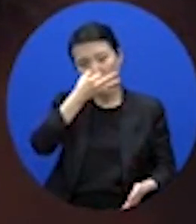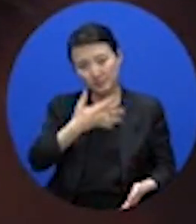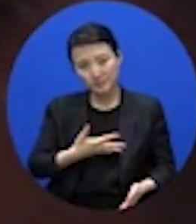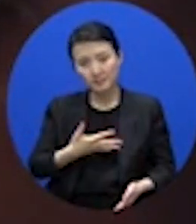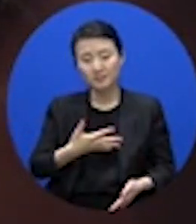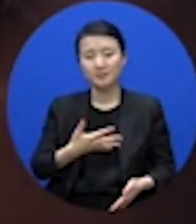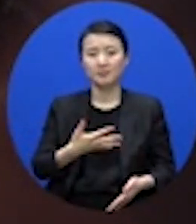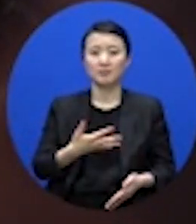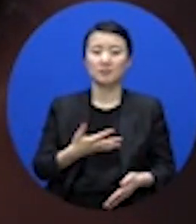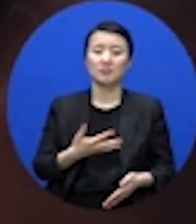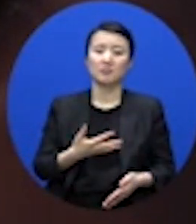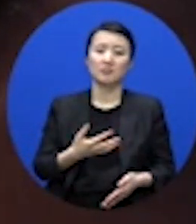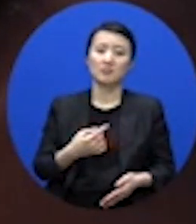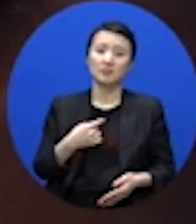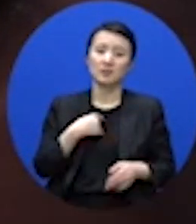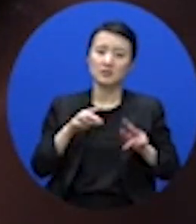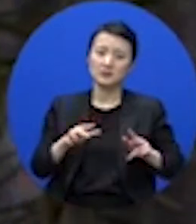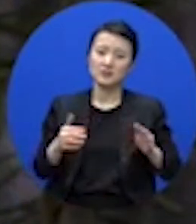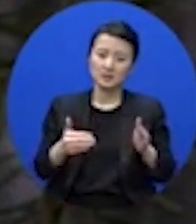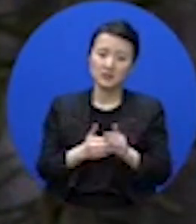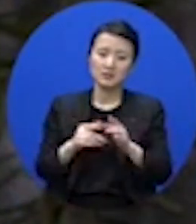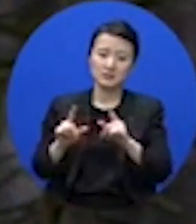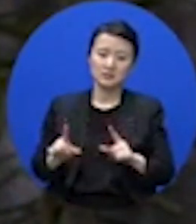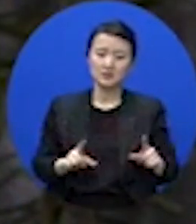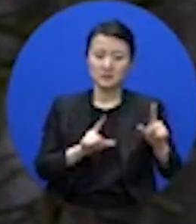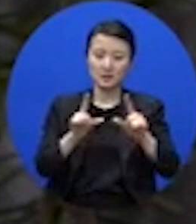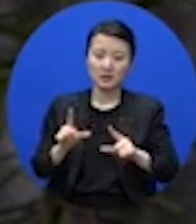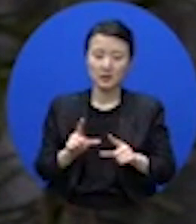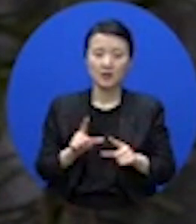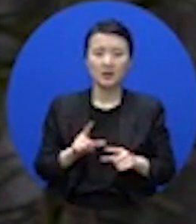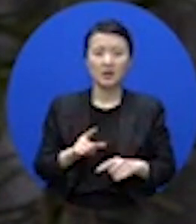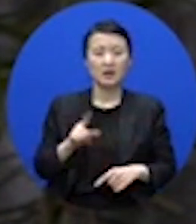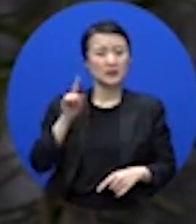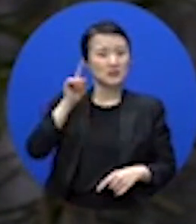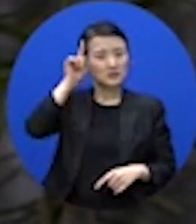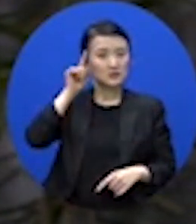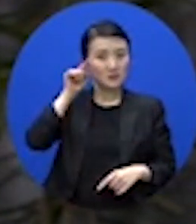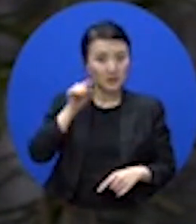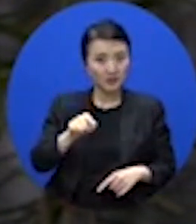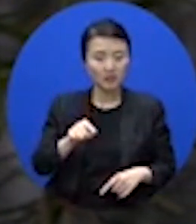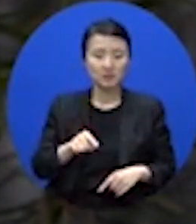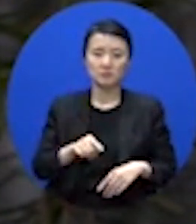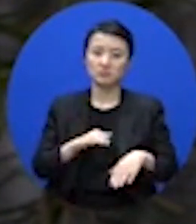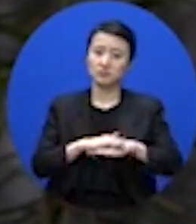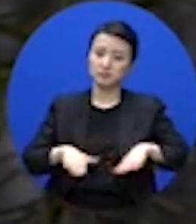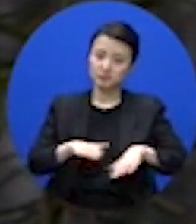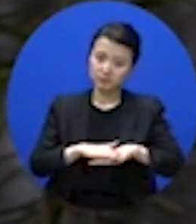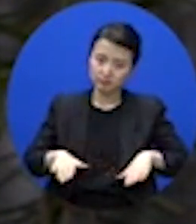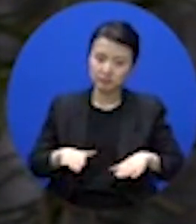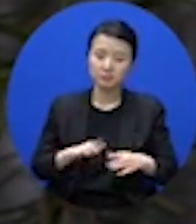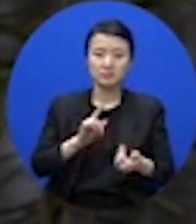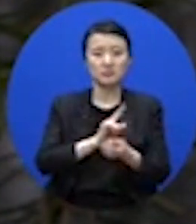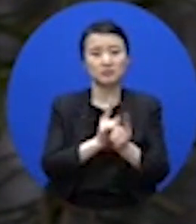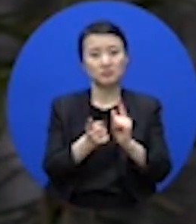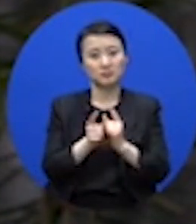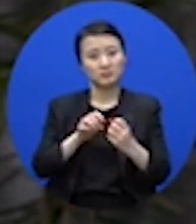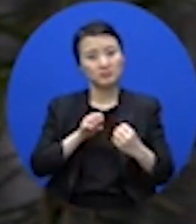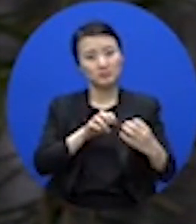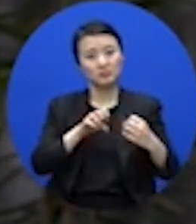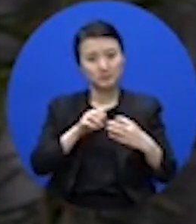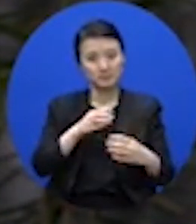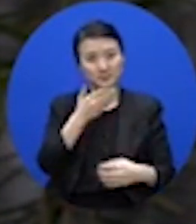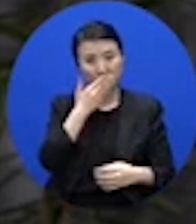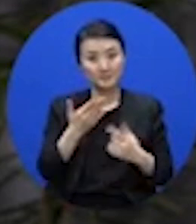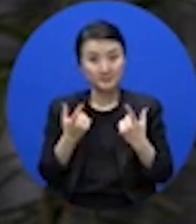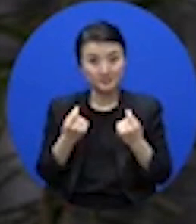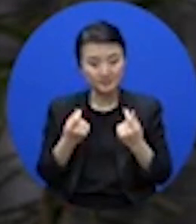거, 또 내가 그동안 일상생활을 하면서 관계에서 어려웠던 것들을 같이 얘기하면서 들어주고 얘기하면서 뭘